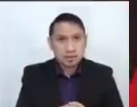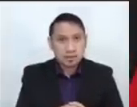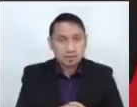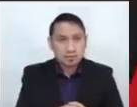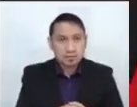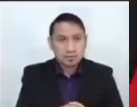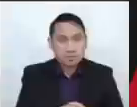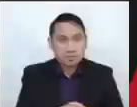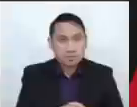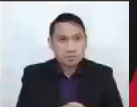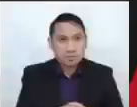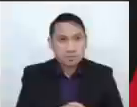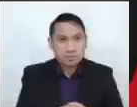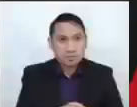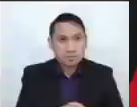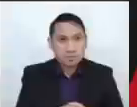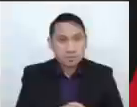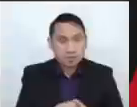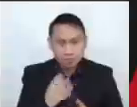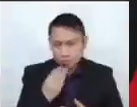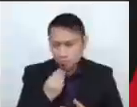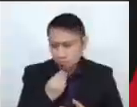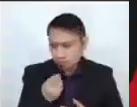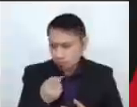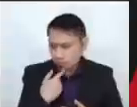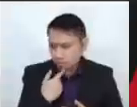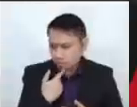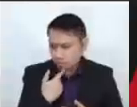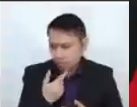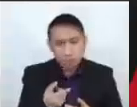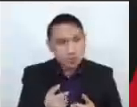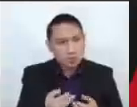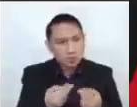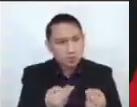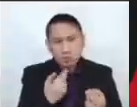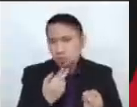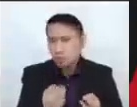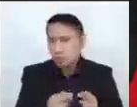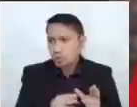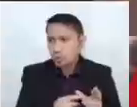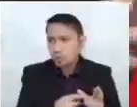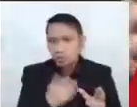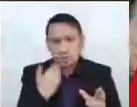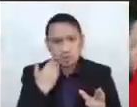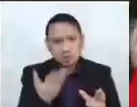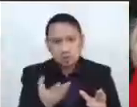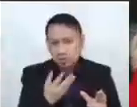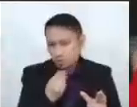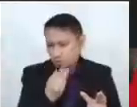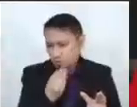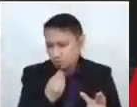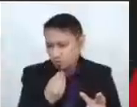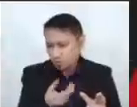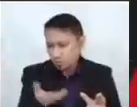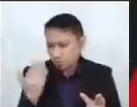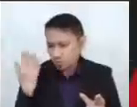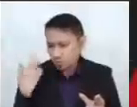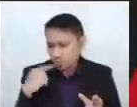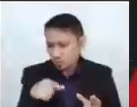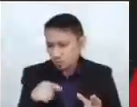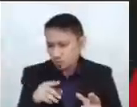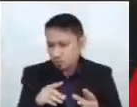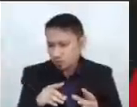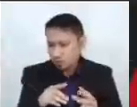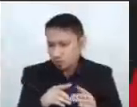tumakbo si, anong tawag dito, sino ba? Si, namatay na rin, si dating Secretary of Justice din.